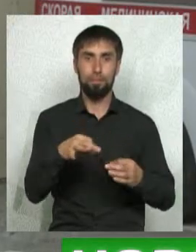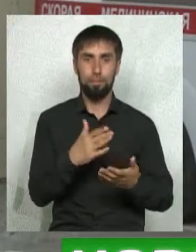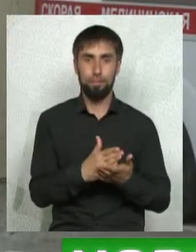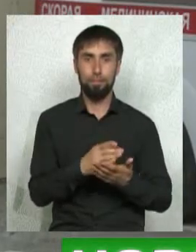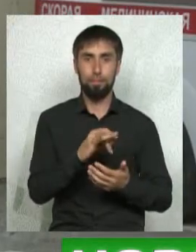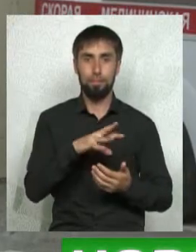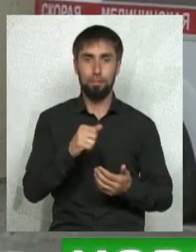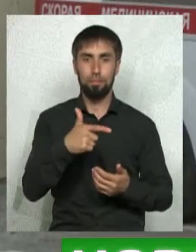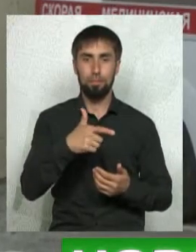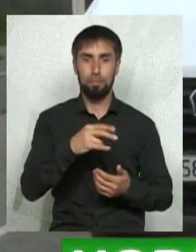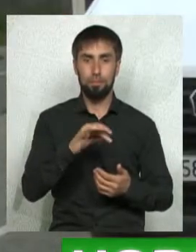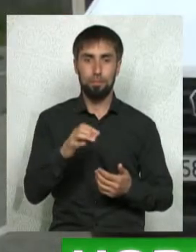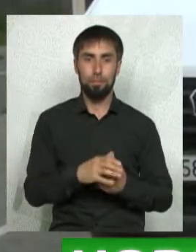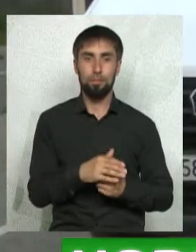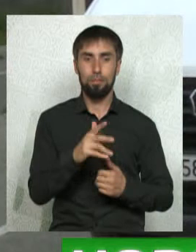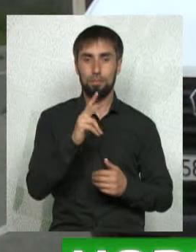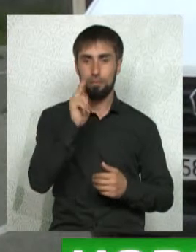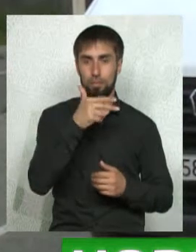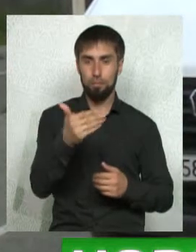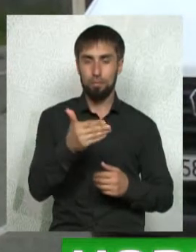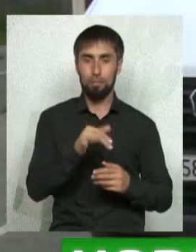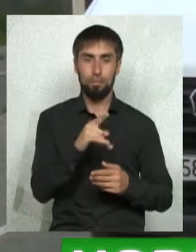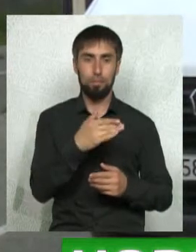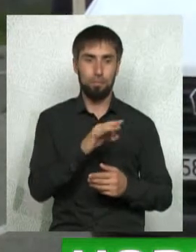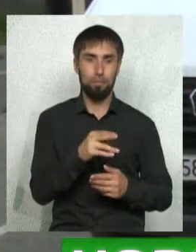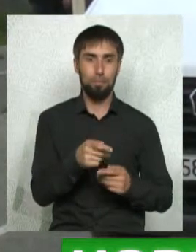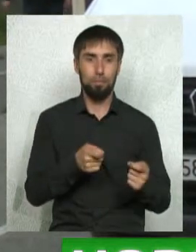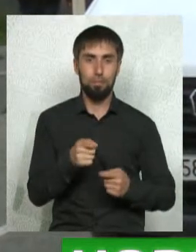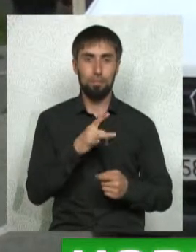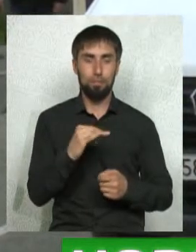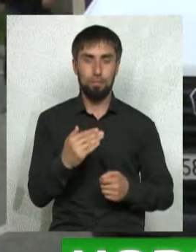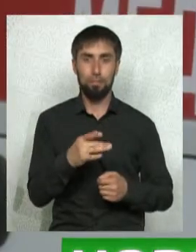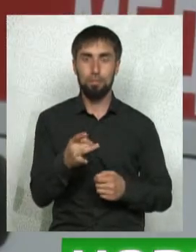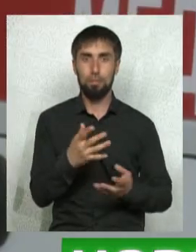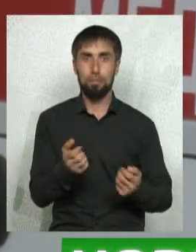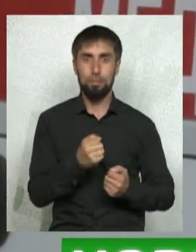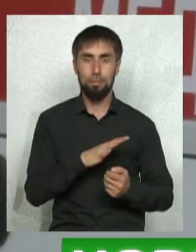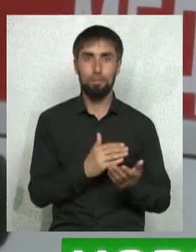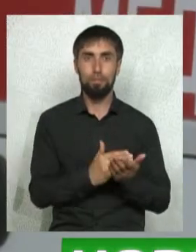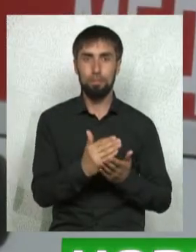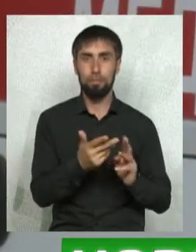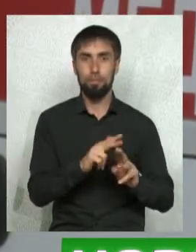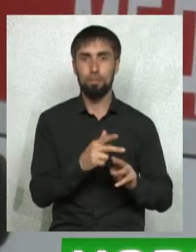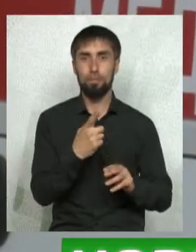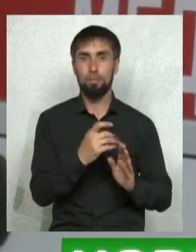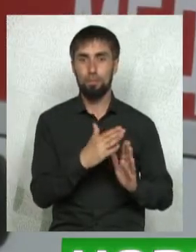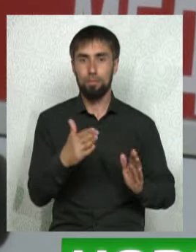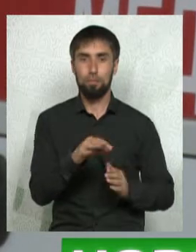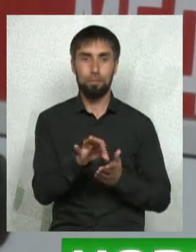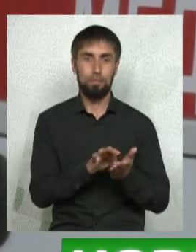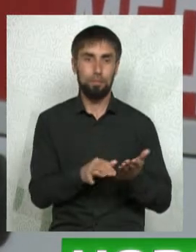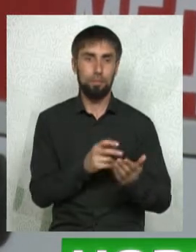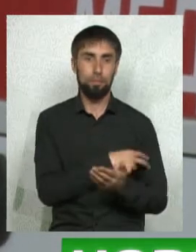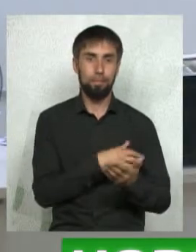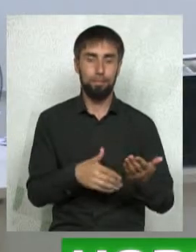с системой ГЛОНАСС. За последние 3 года из резервного фонда правительства России регион получил свыше 100 автомобилей скорой